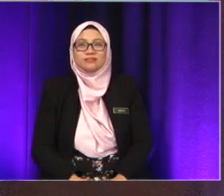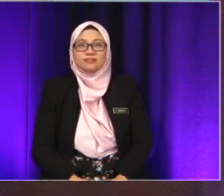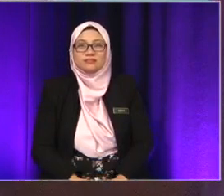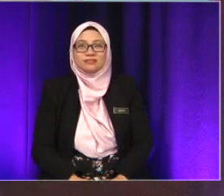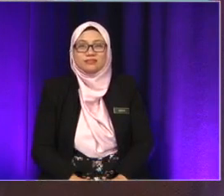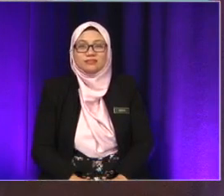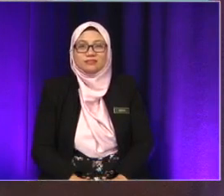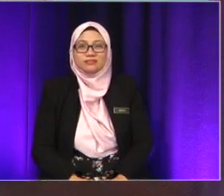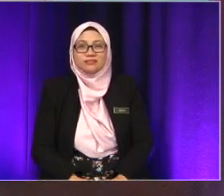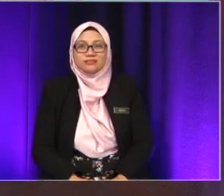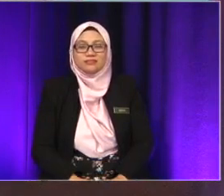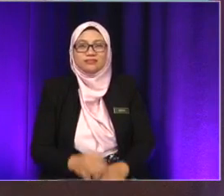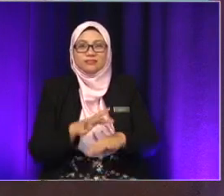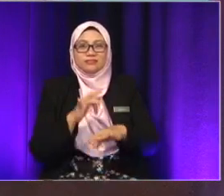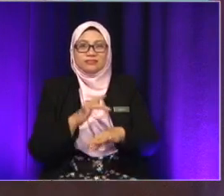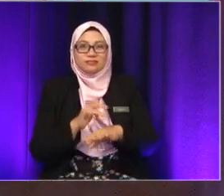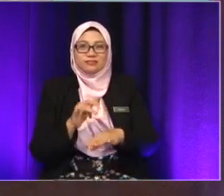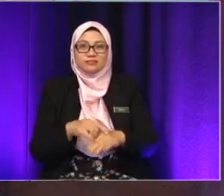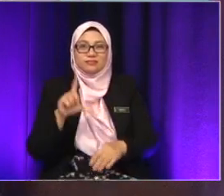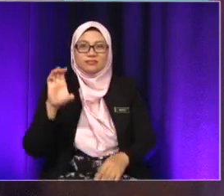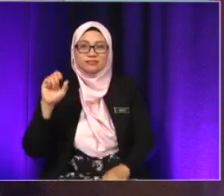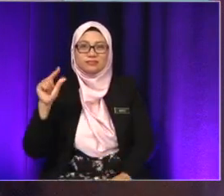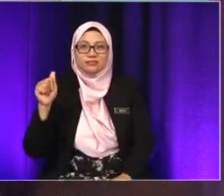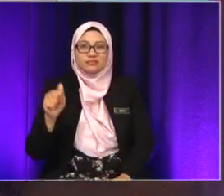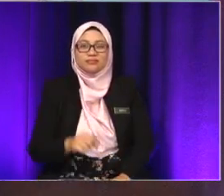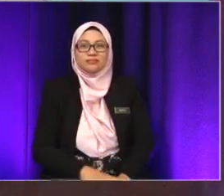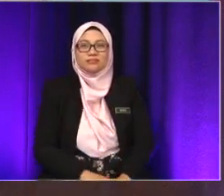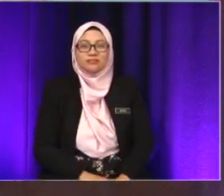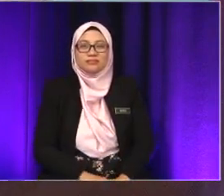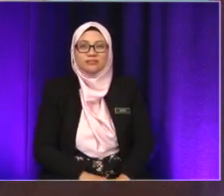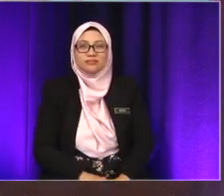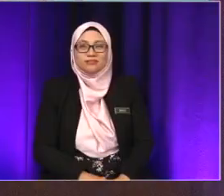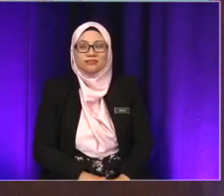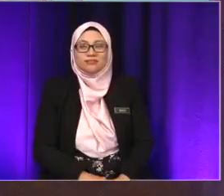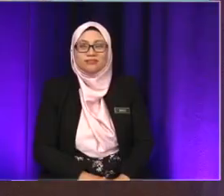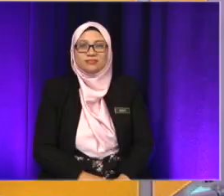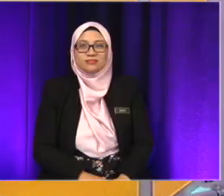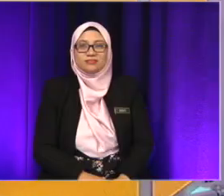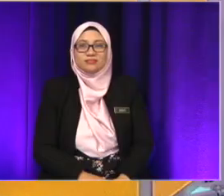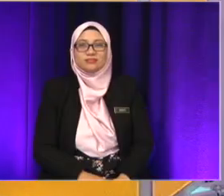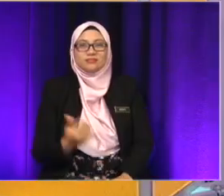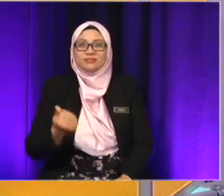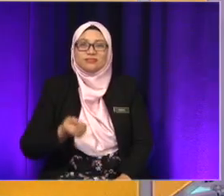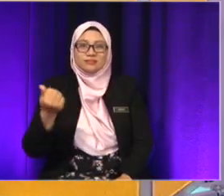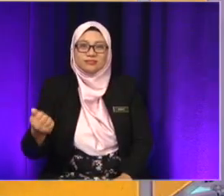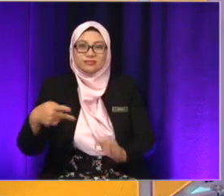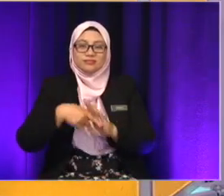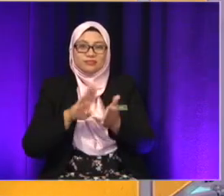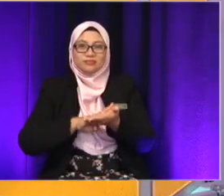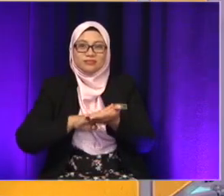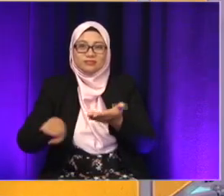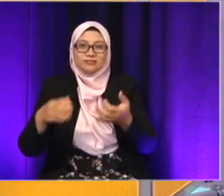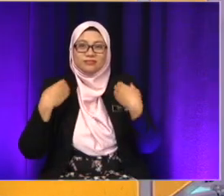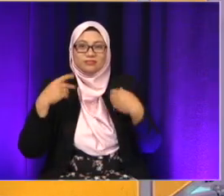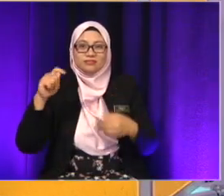mesti lepaskan. Itu dia panggil injap plega sama-sama Okey. Jadi kemudian ni alat pembersih dia ada penapis dalam ni. Okey.